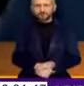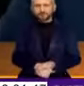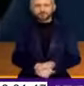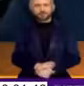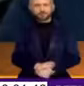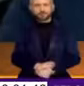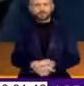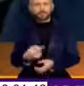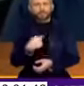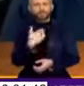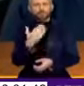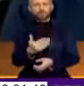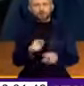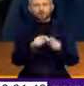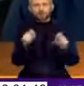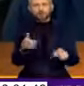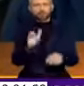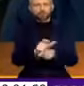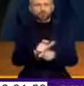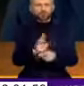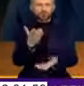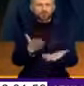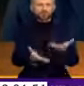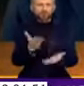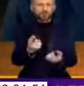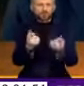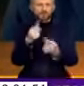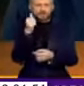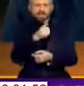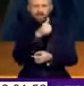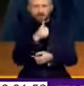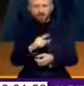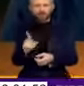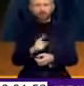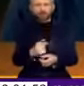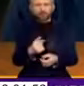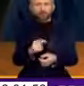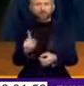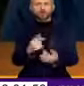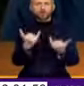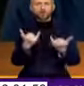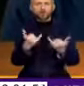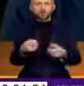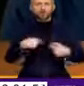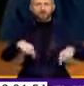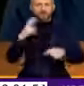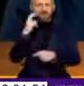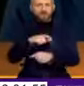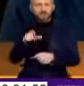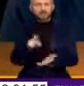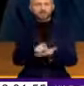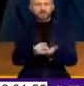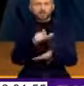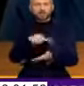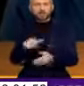Пане Юрі, я вам відкрию дуже такий, може, великий секрет, що для сьогоднішніх нас киян,